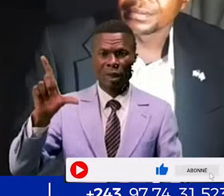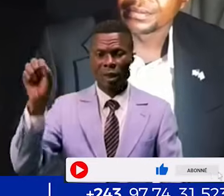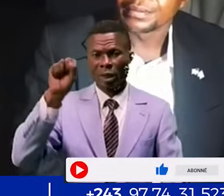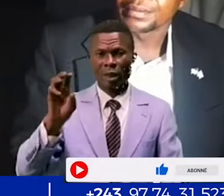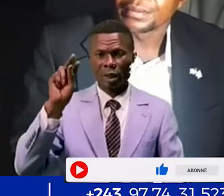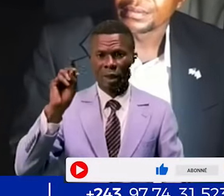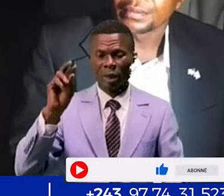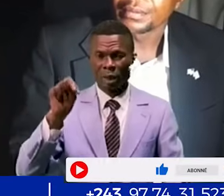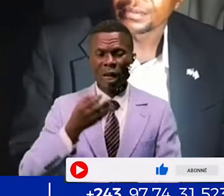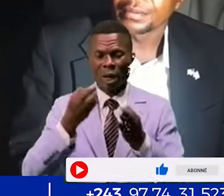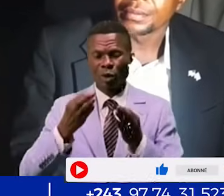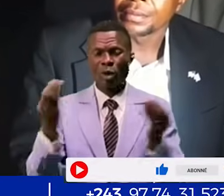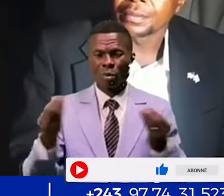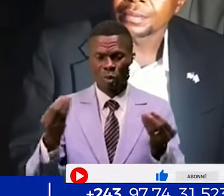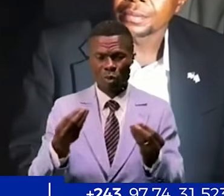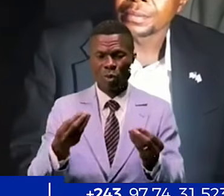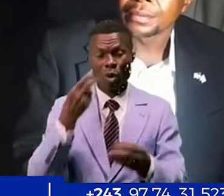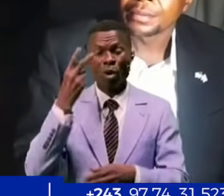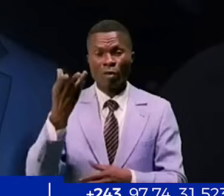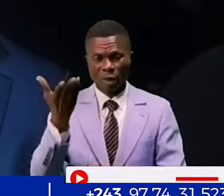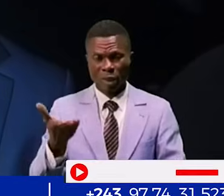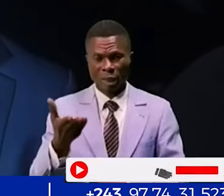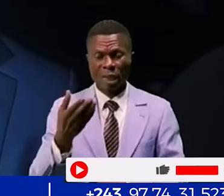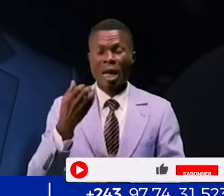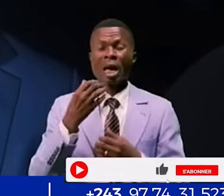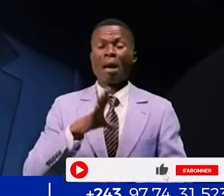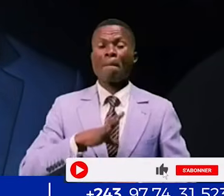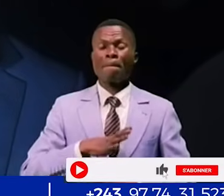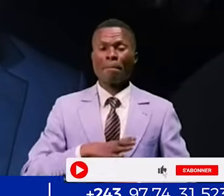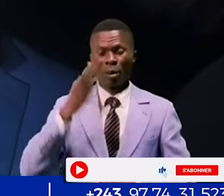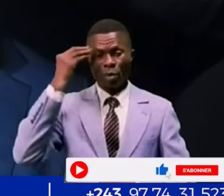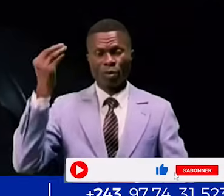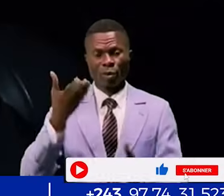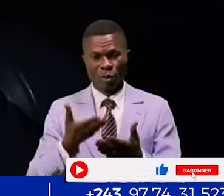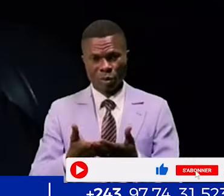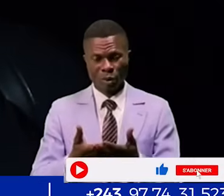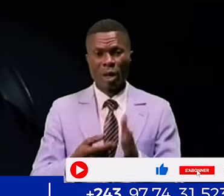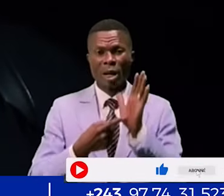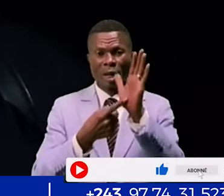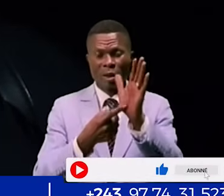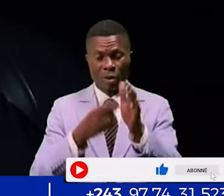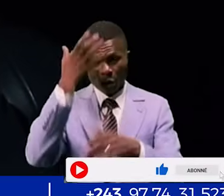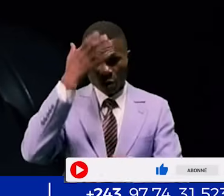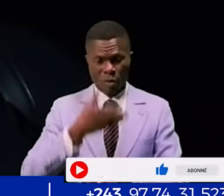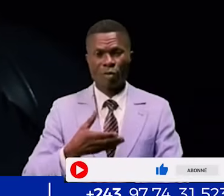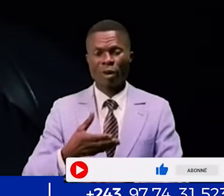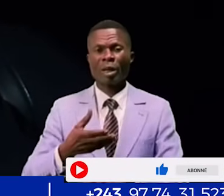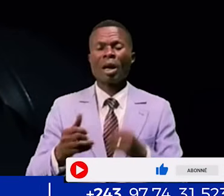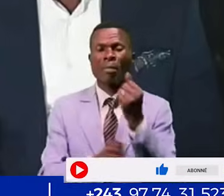ont expliqué ce qu'ils ont vécu. Des émotions au-delà de l'espérance qui se lisaient dans les visages de